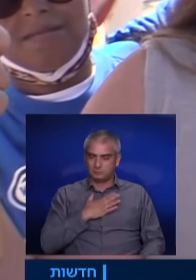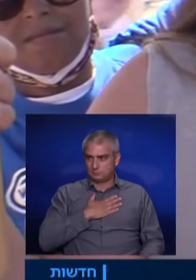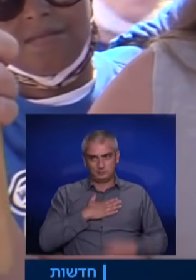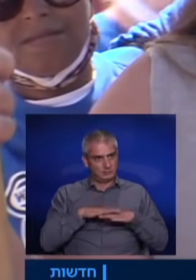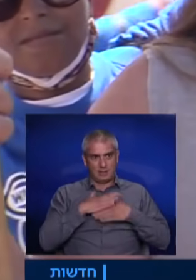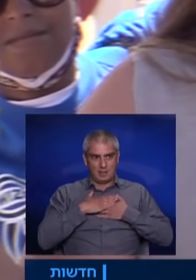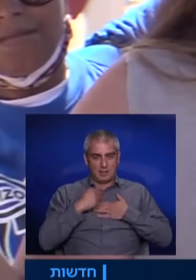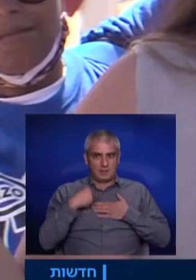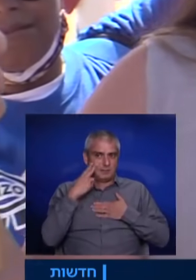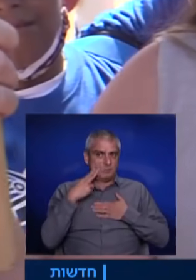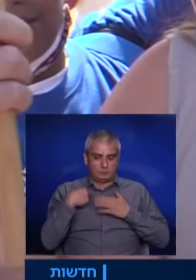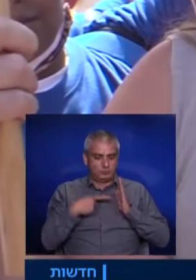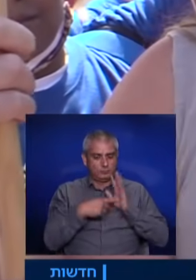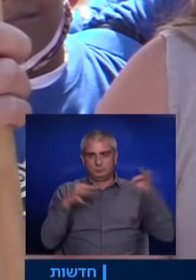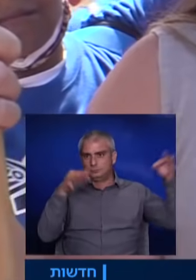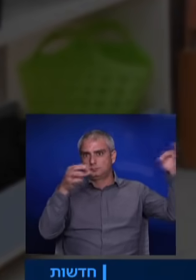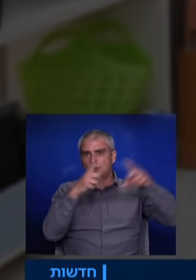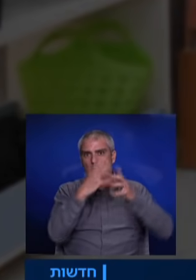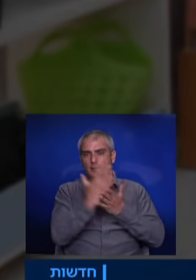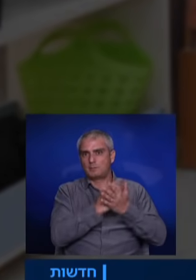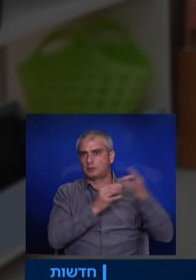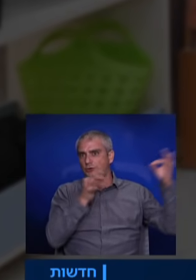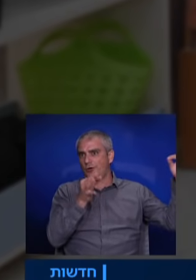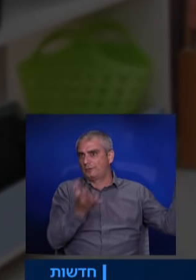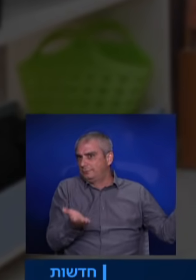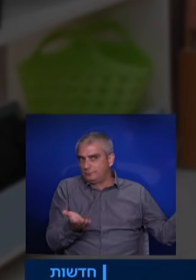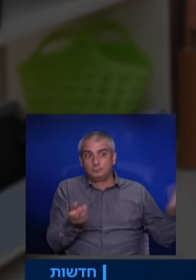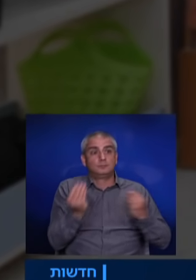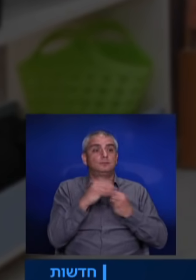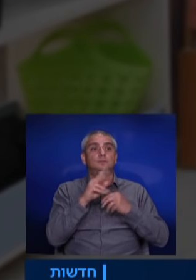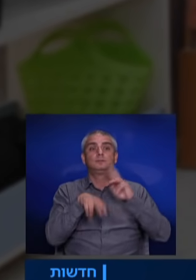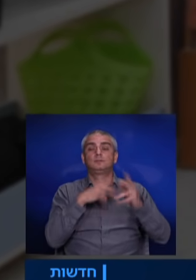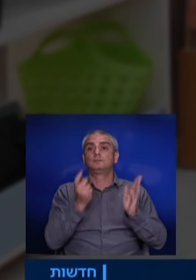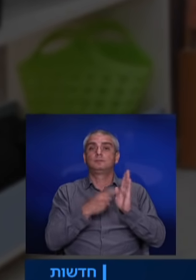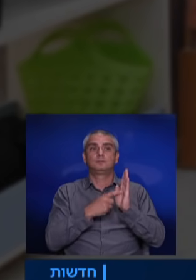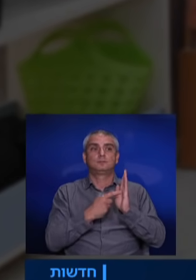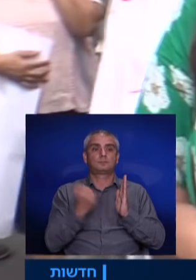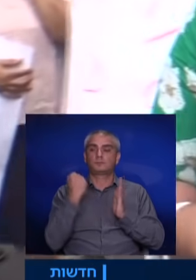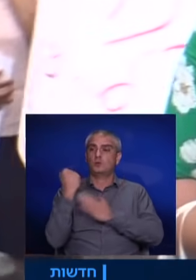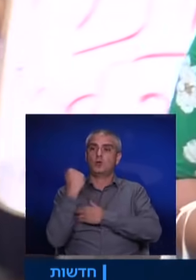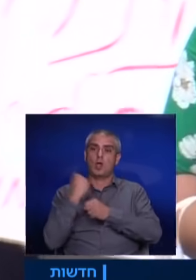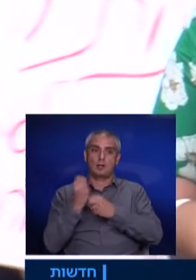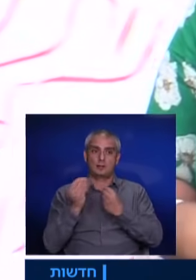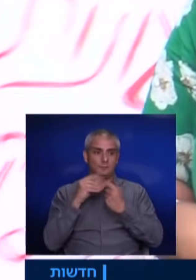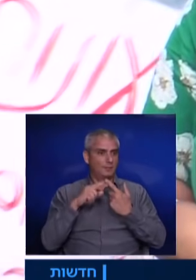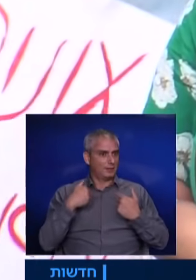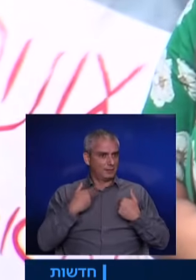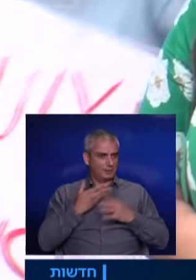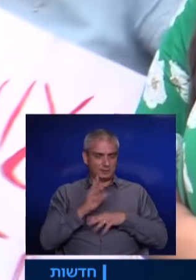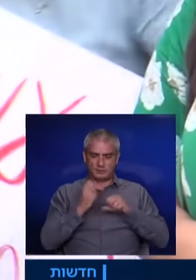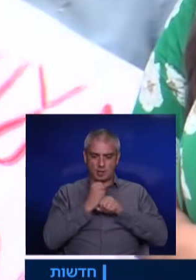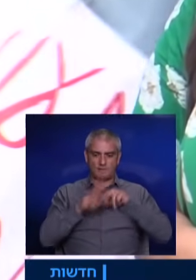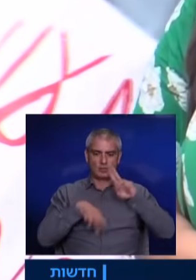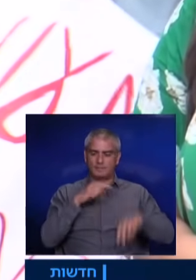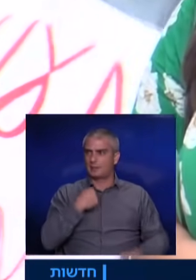אני מתביישת להראות את התלוש משכורת שלי. בנוסף, דורשות המטפלות להגדיל את תקינת כוח האדם. אני נכנסת לעבוד